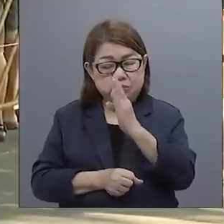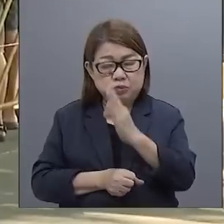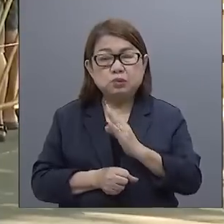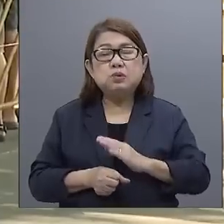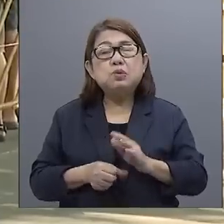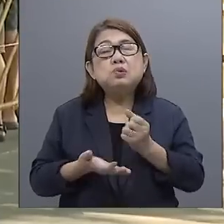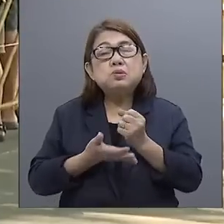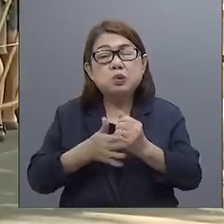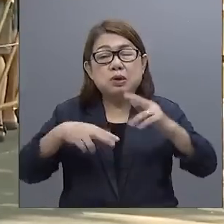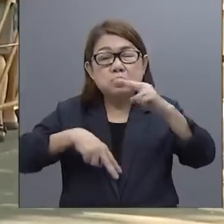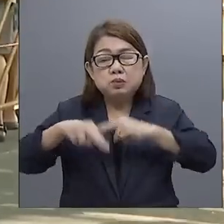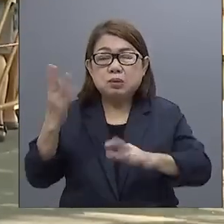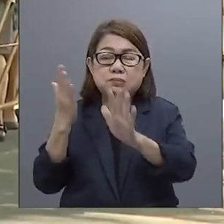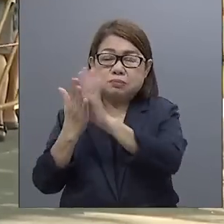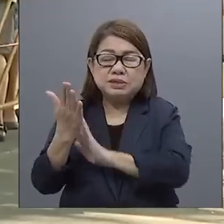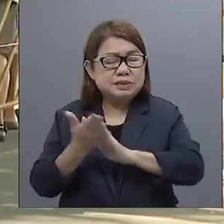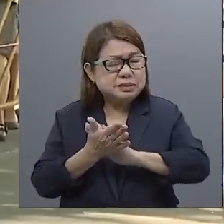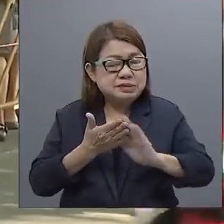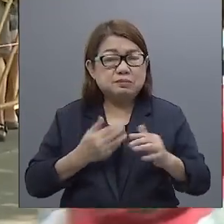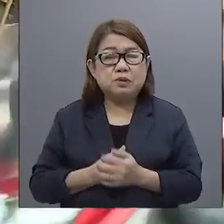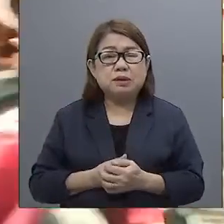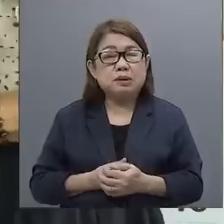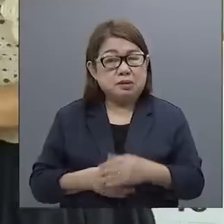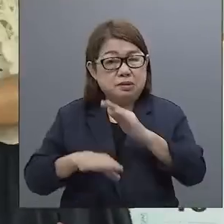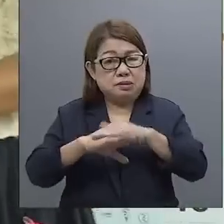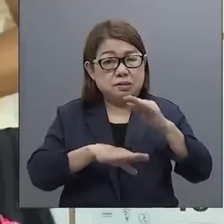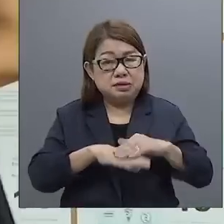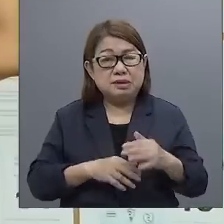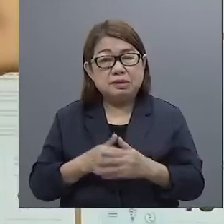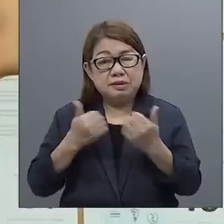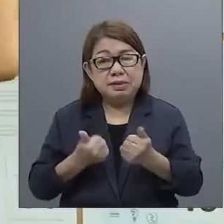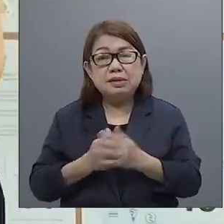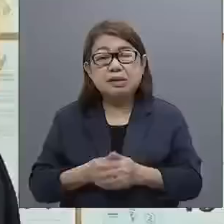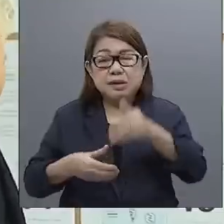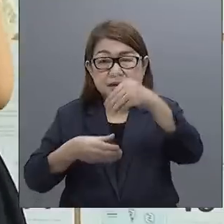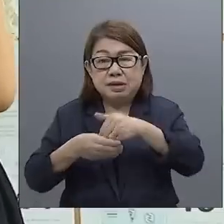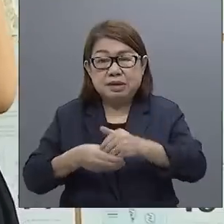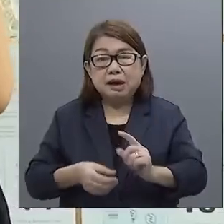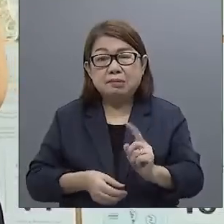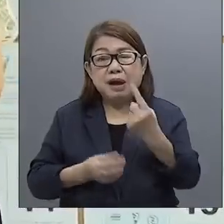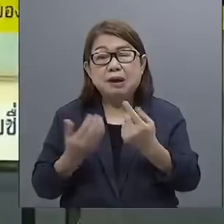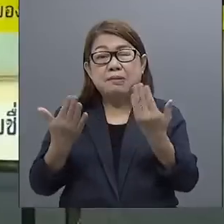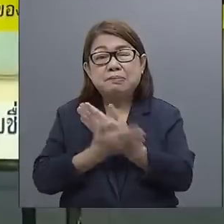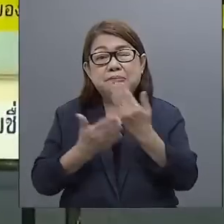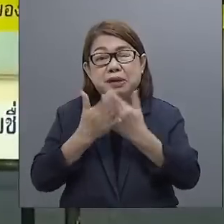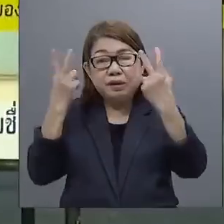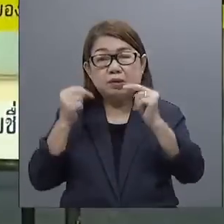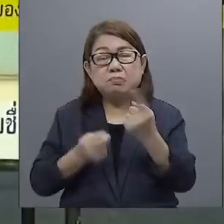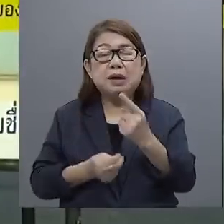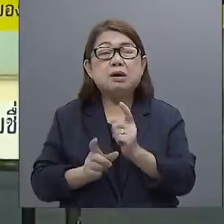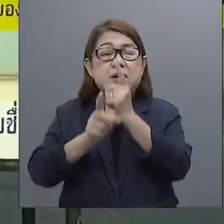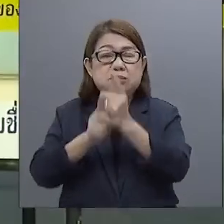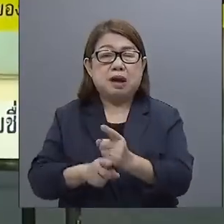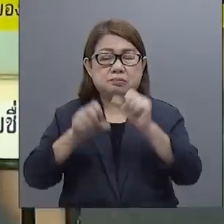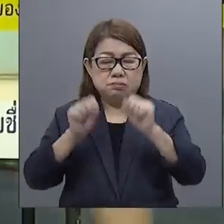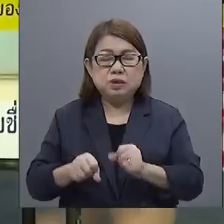บเรียบร้อยอย่างสุดความสามารถก่อนจะเน้นย้ำว่าการเปลี่ยนแปลงจากการเลือกตั้งก็ถือเป็นฉันทามติของประชาชนที่ตั